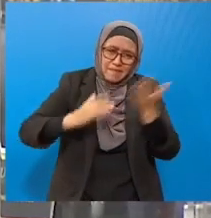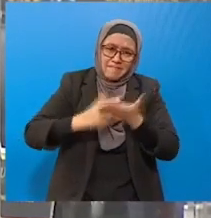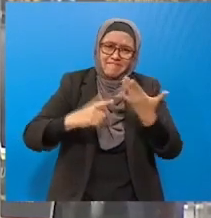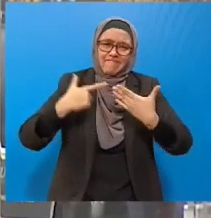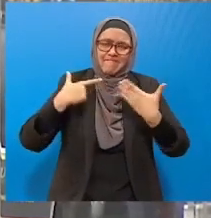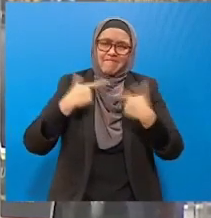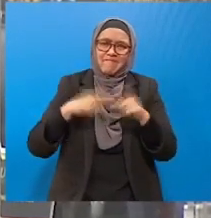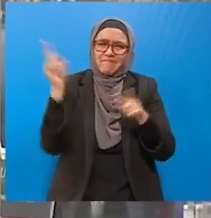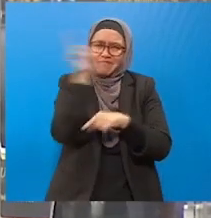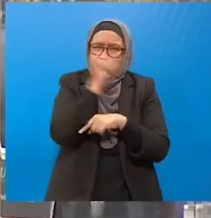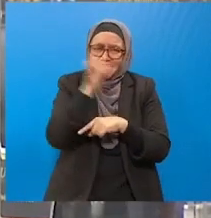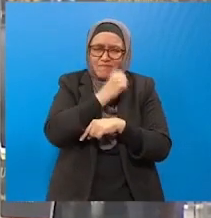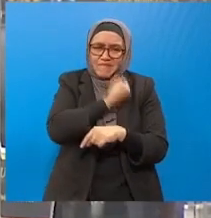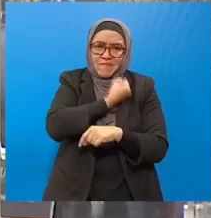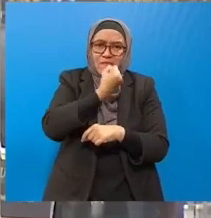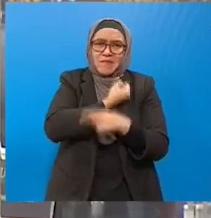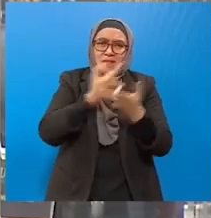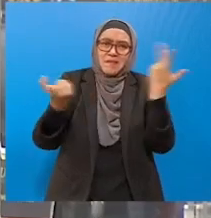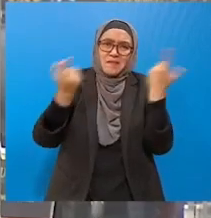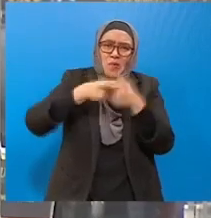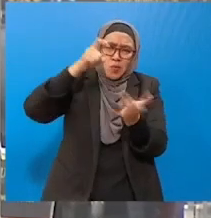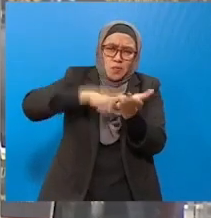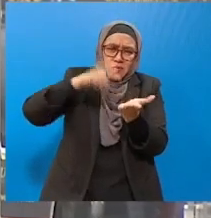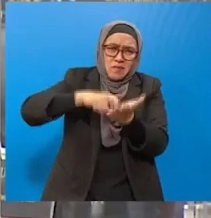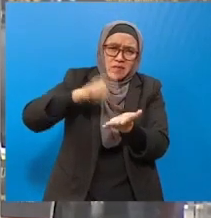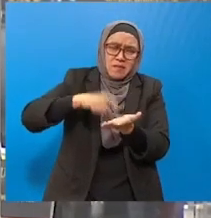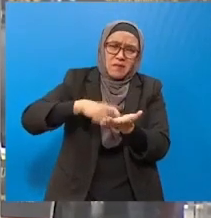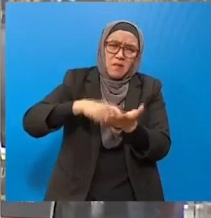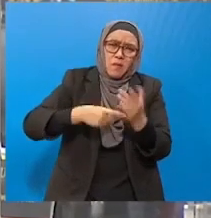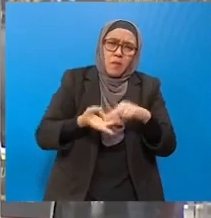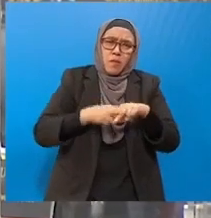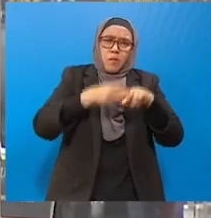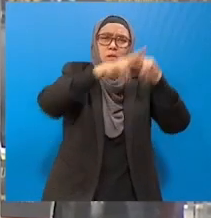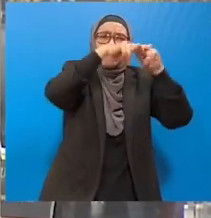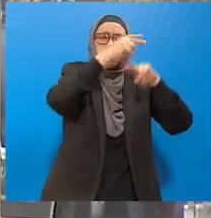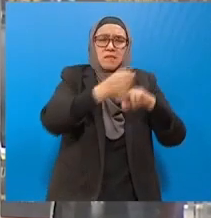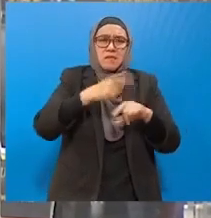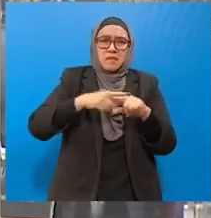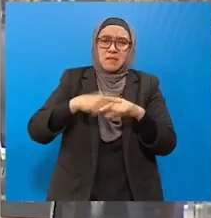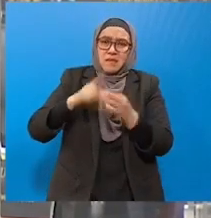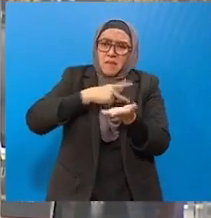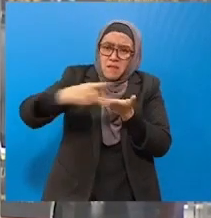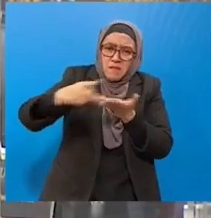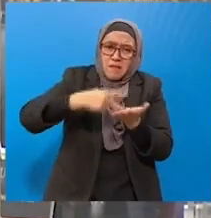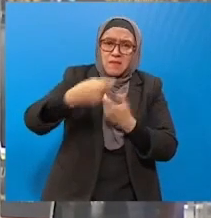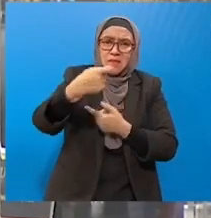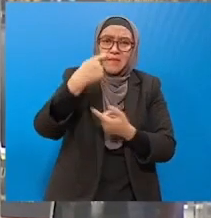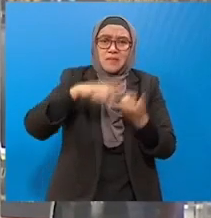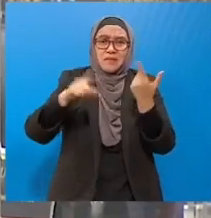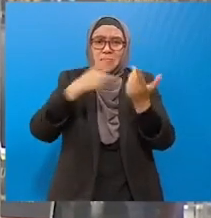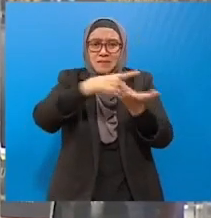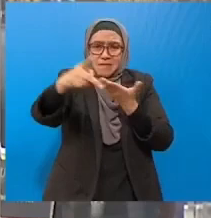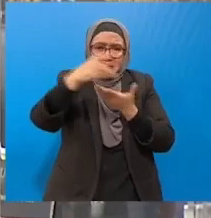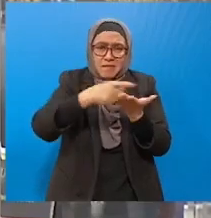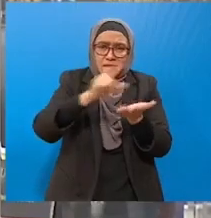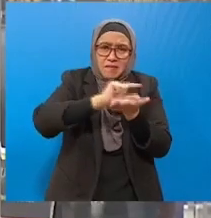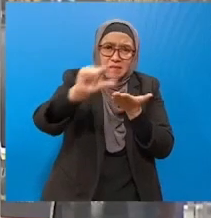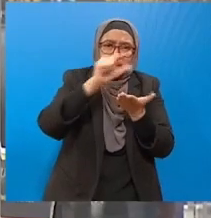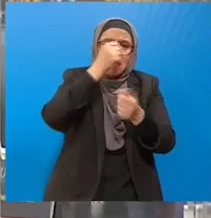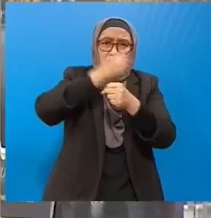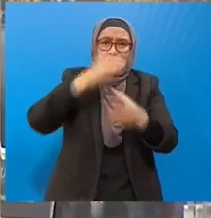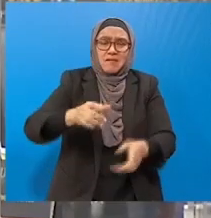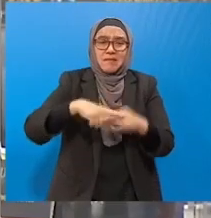masalah-masalah hutang yang terus memberimu sebuah di untuk meloloskan bayaran sewa premis gajian pekerja blbi tidak sebagainya